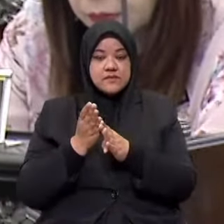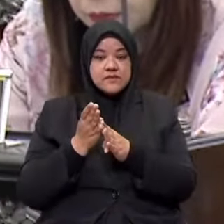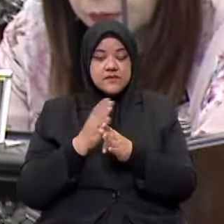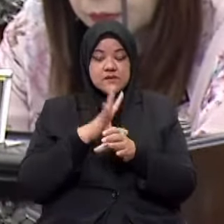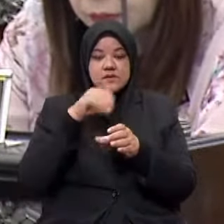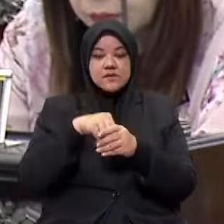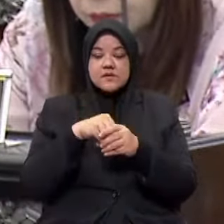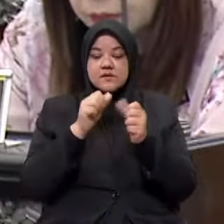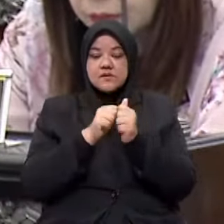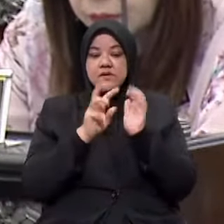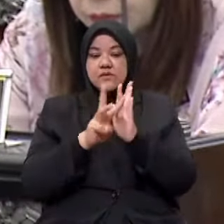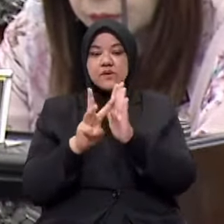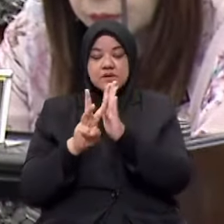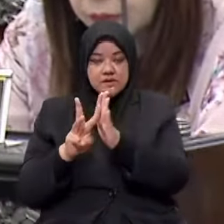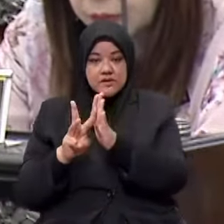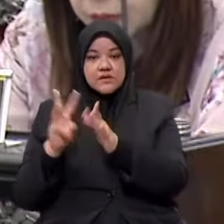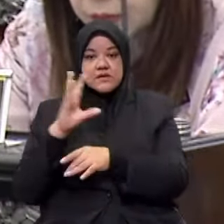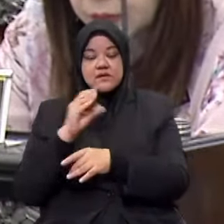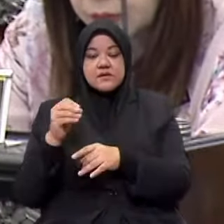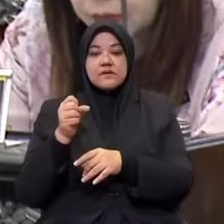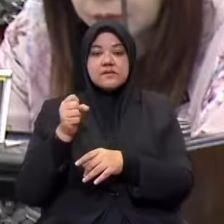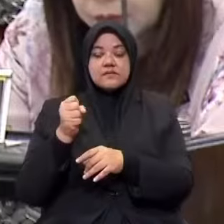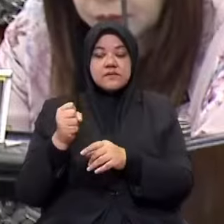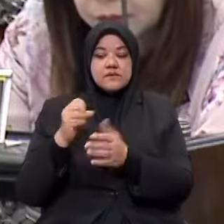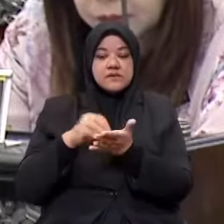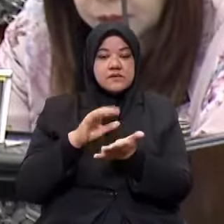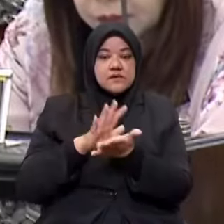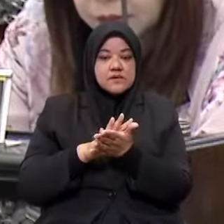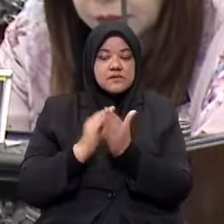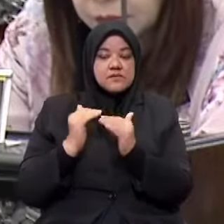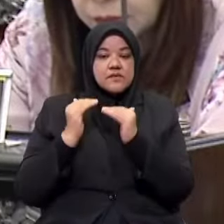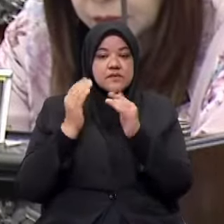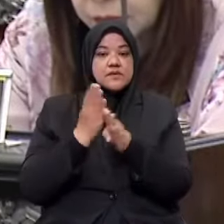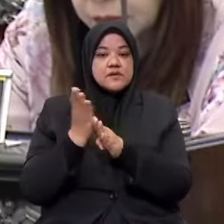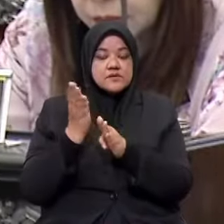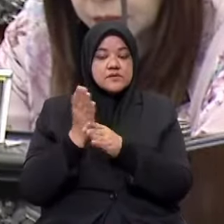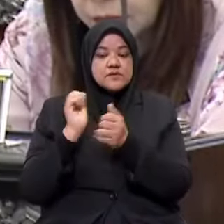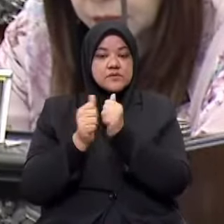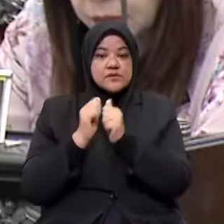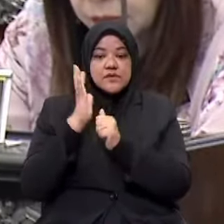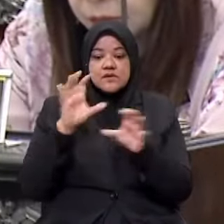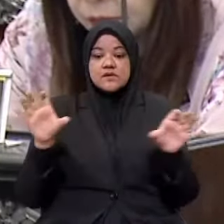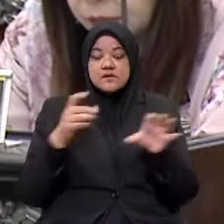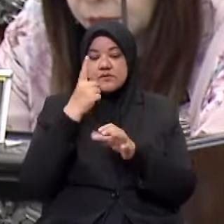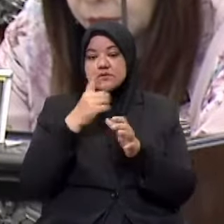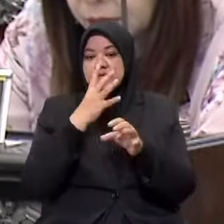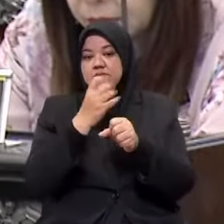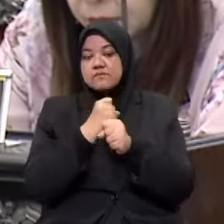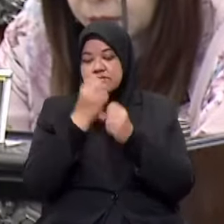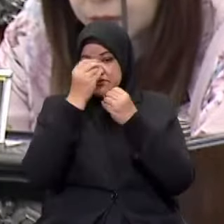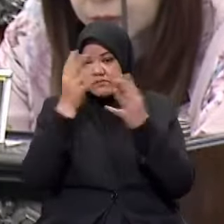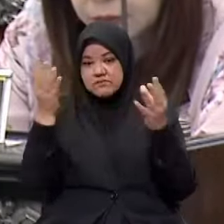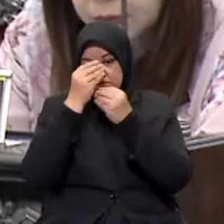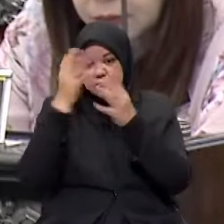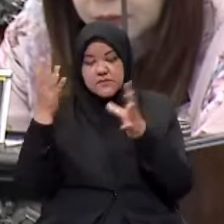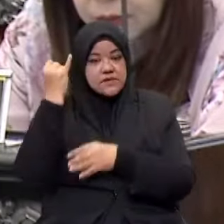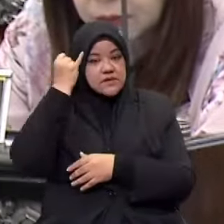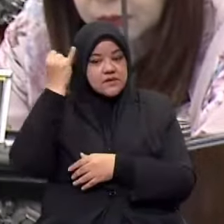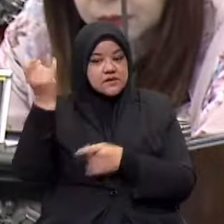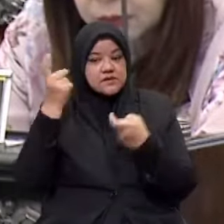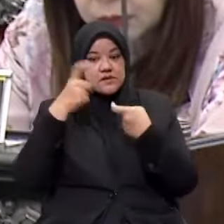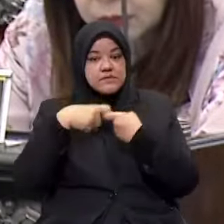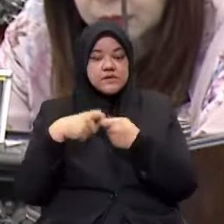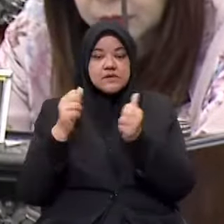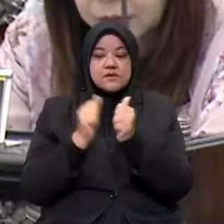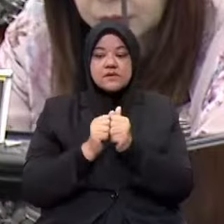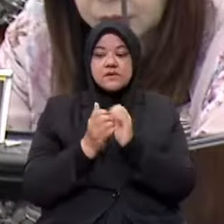urus bersama dengan wakil-wakil industri dan pemegang taruh sektor industri sukan akan terus diadakan untuk mendapatkan maklumat dan pandangan yang